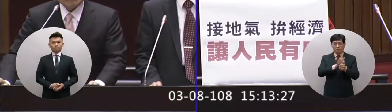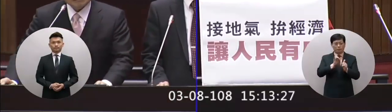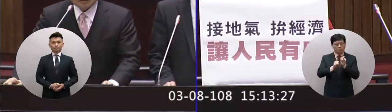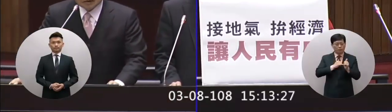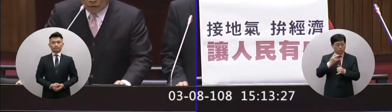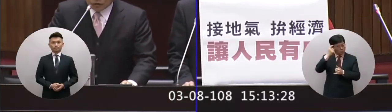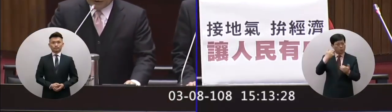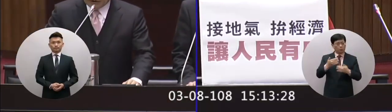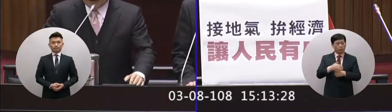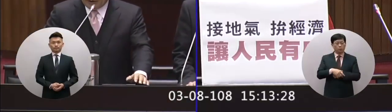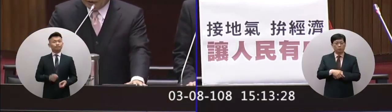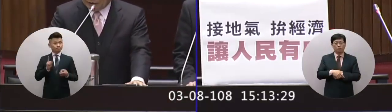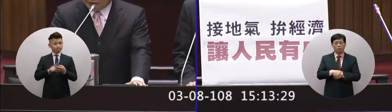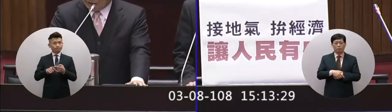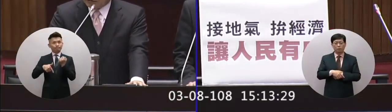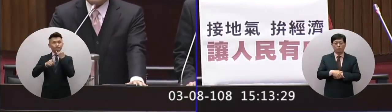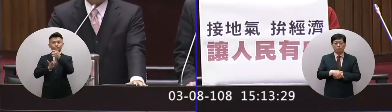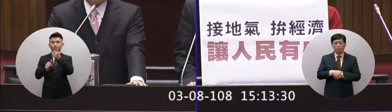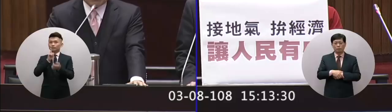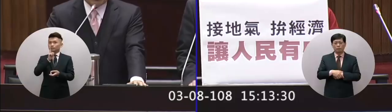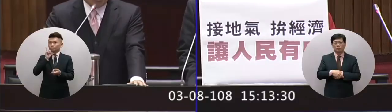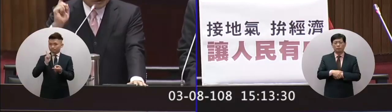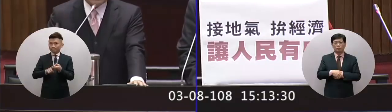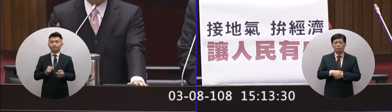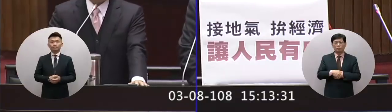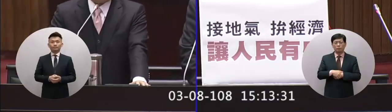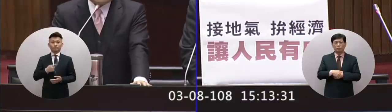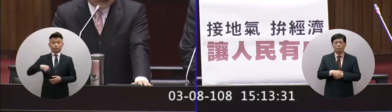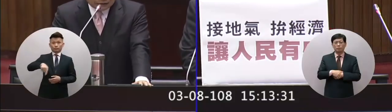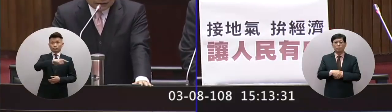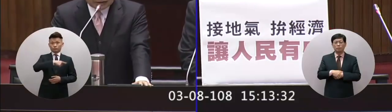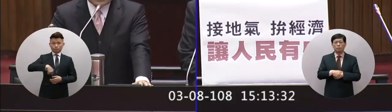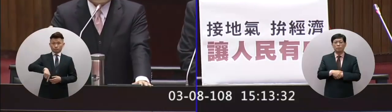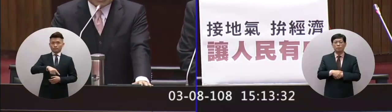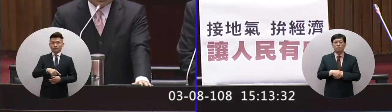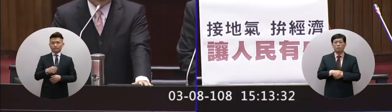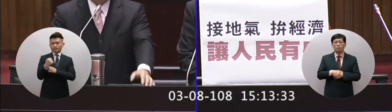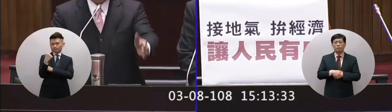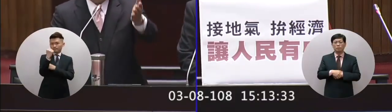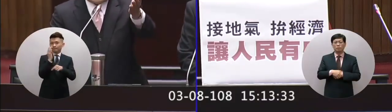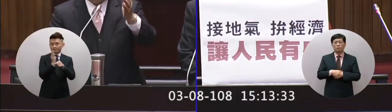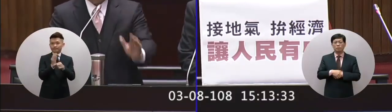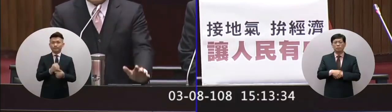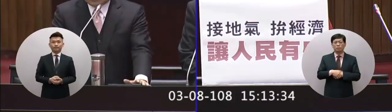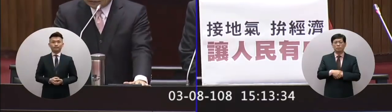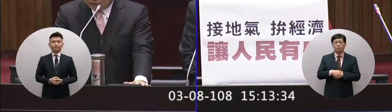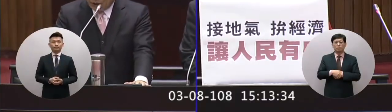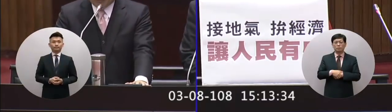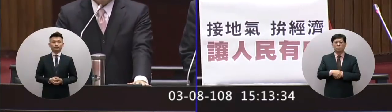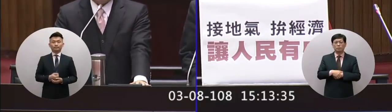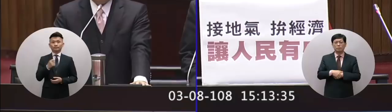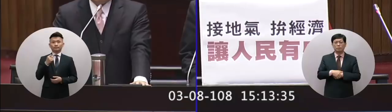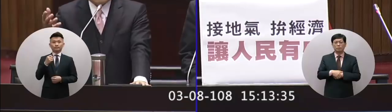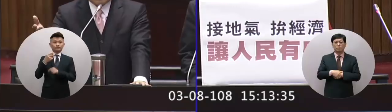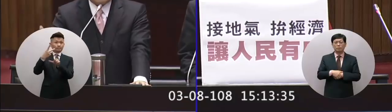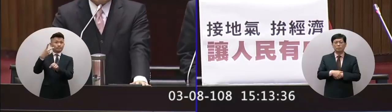人民有感嘛，对不对？ 对，何委员，你讲的非常有道理，我们也正在这样做。就像上个